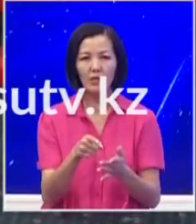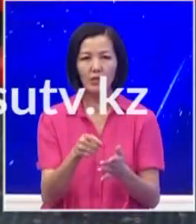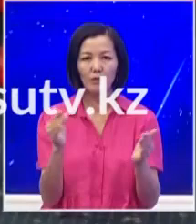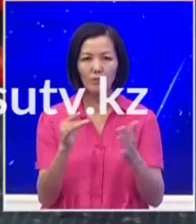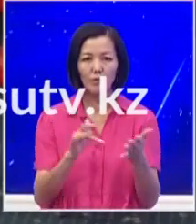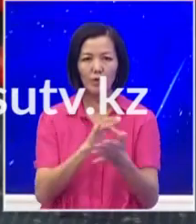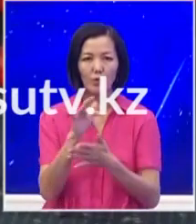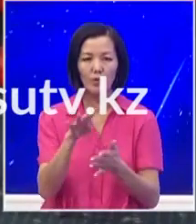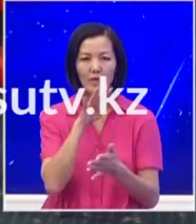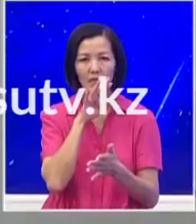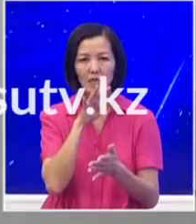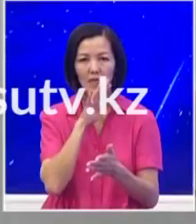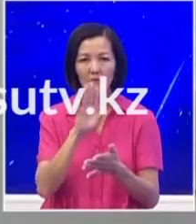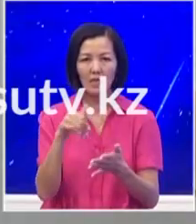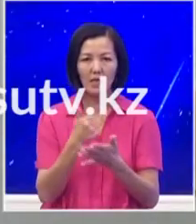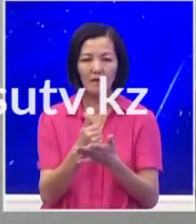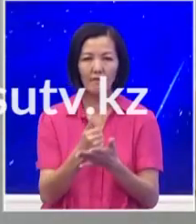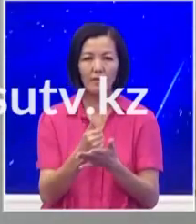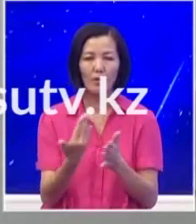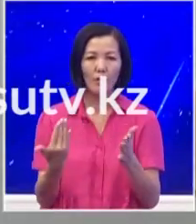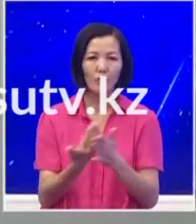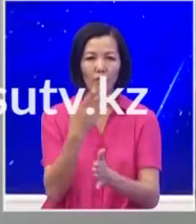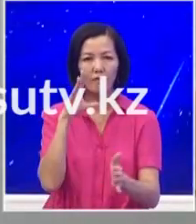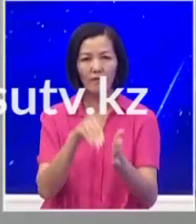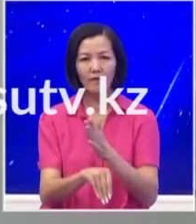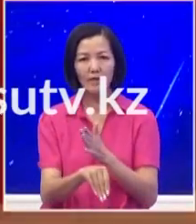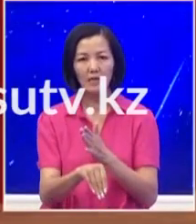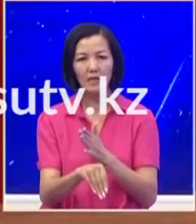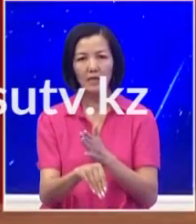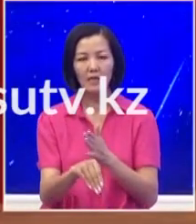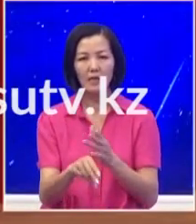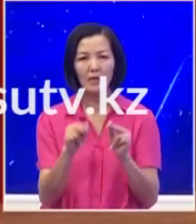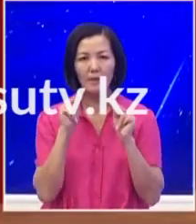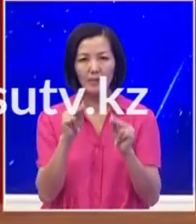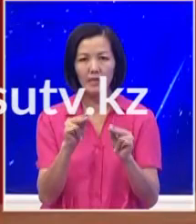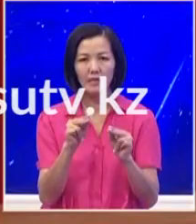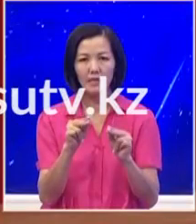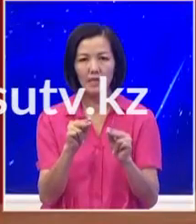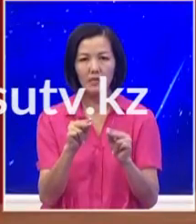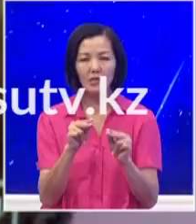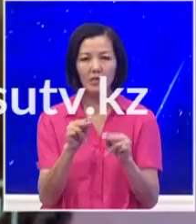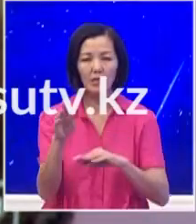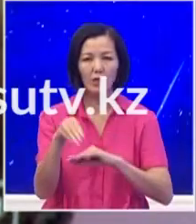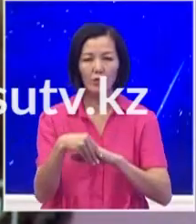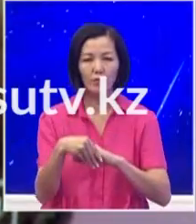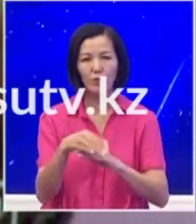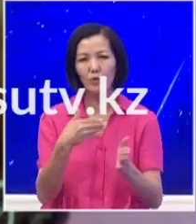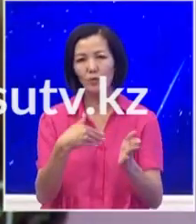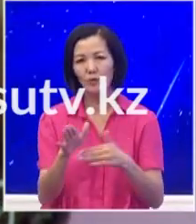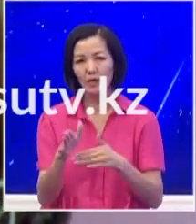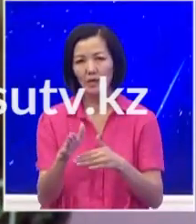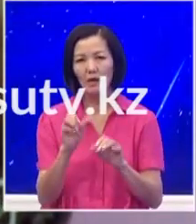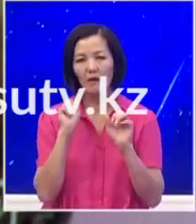Текели. Главными преимуществами нововведения текелицы отмечают прозрачность процесса, исключение коррупционных рисков, а